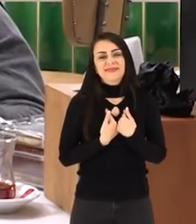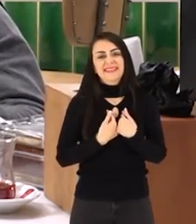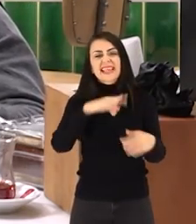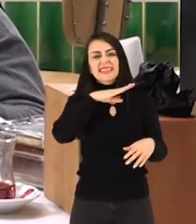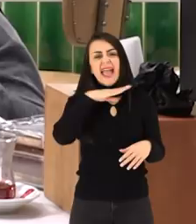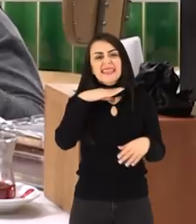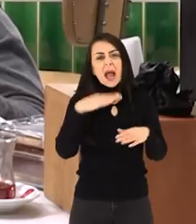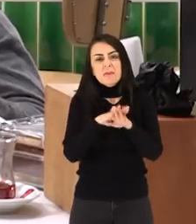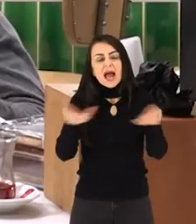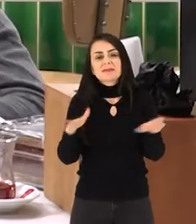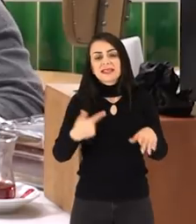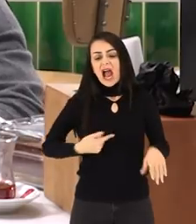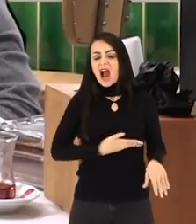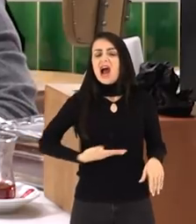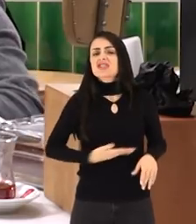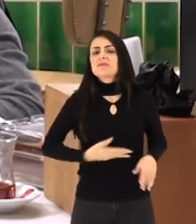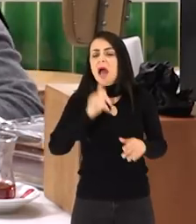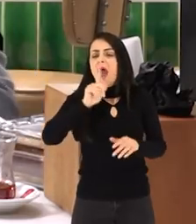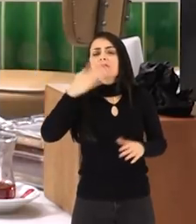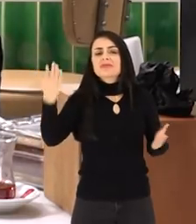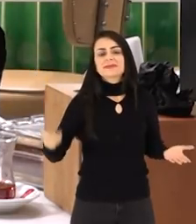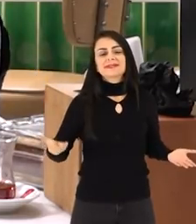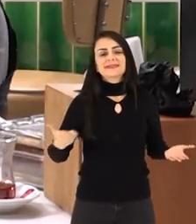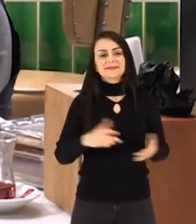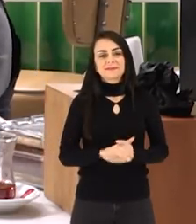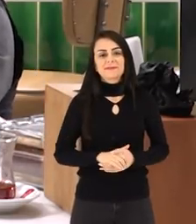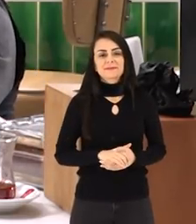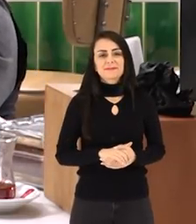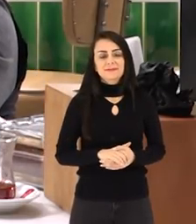Kebapçıda program çekiyoruz, açız be. Falan. Neyse, şey,